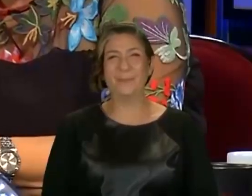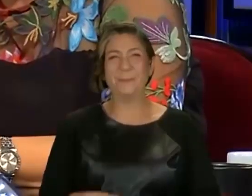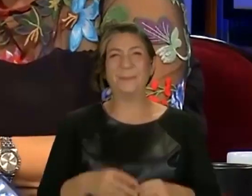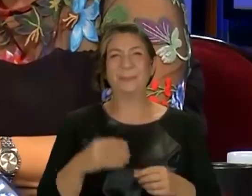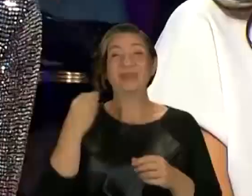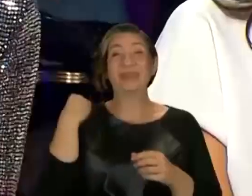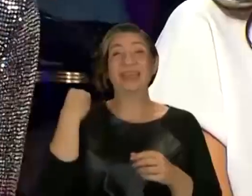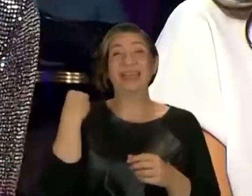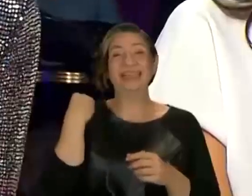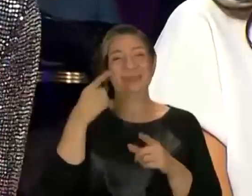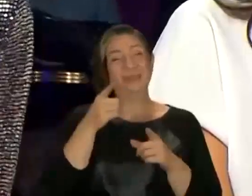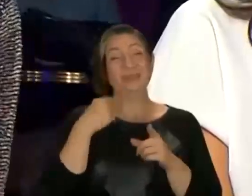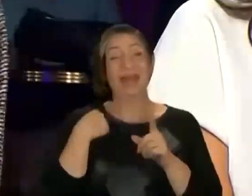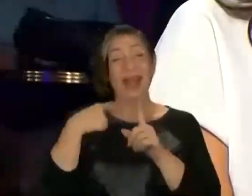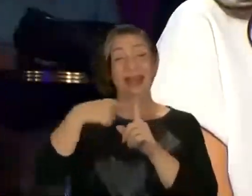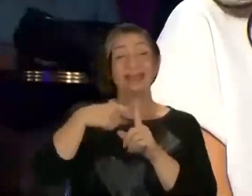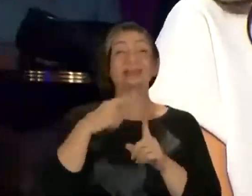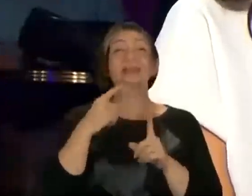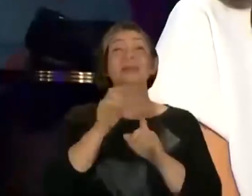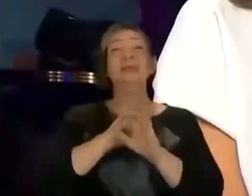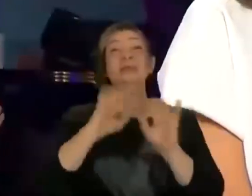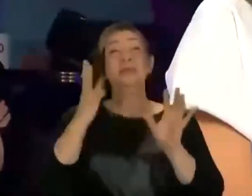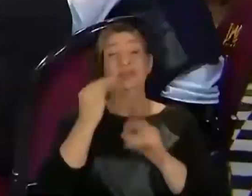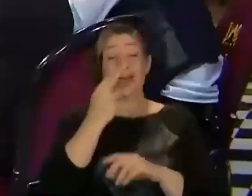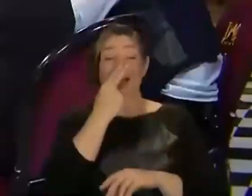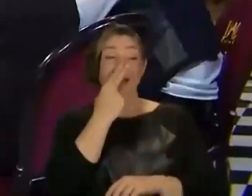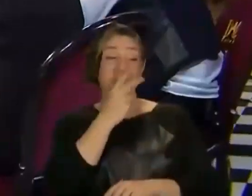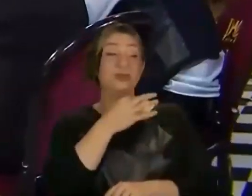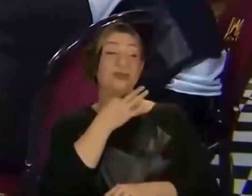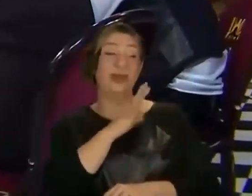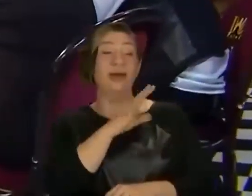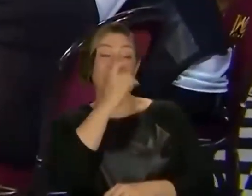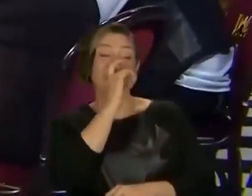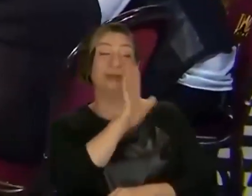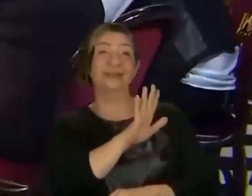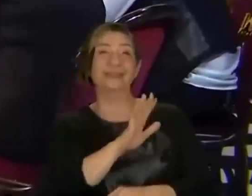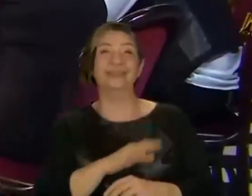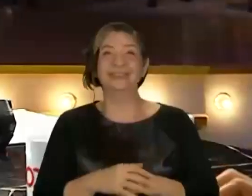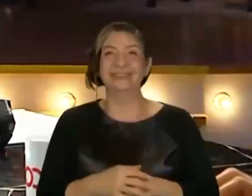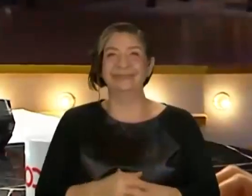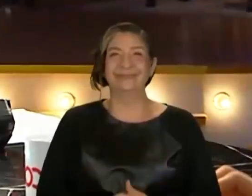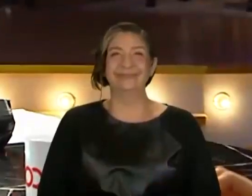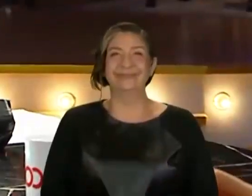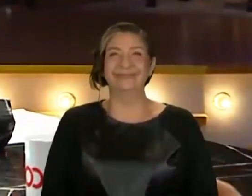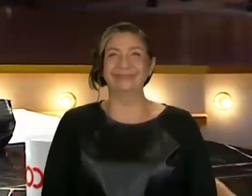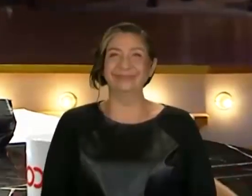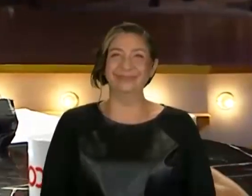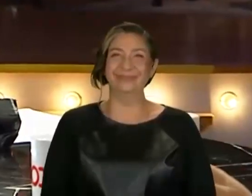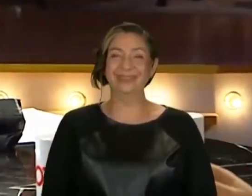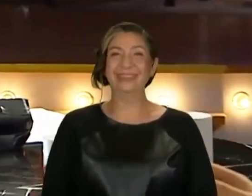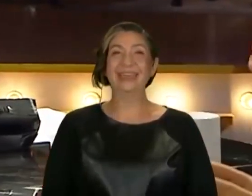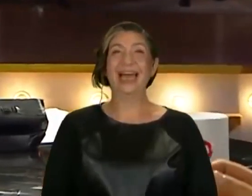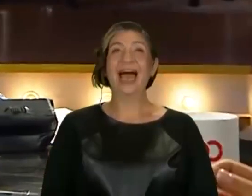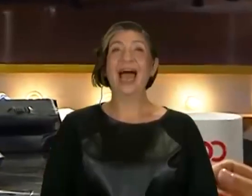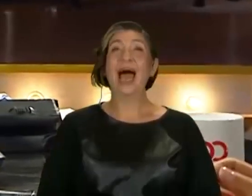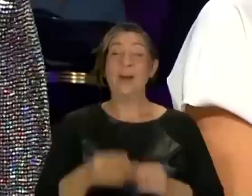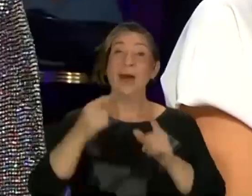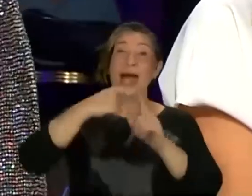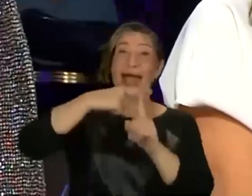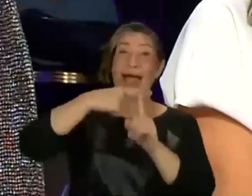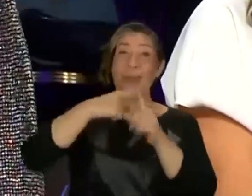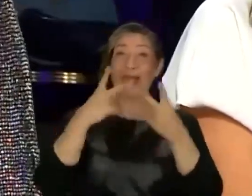yeni versiyon bu. Yeni versiyon bir şey olmuş. Alıştığını iyi edersin evet, canım. Evet, bravo evet. Yani bu ama senin... Ama